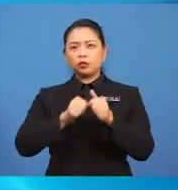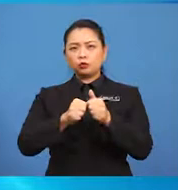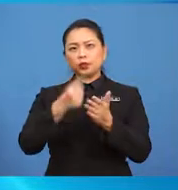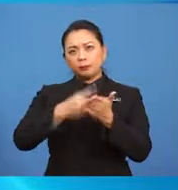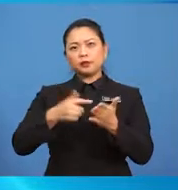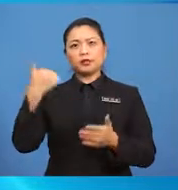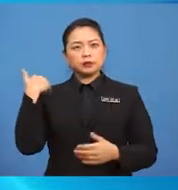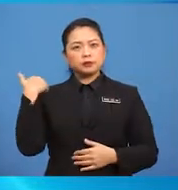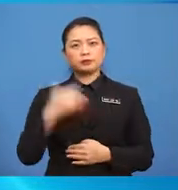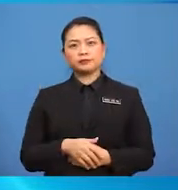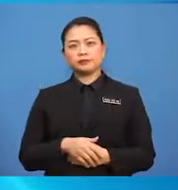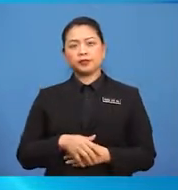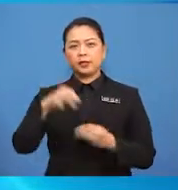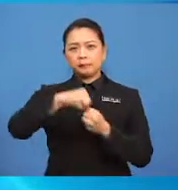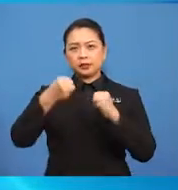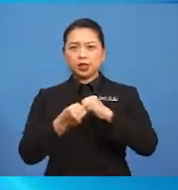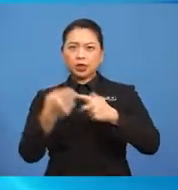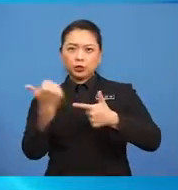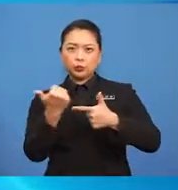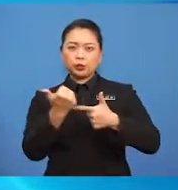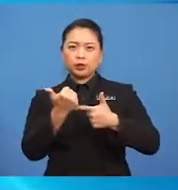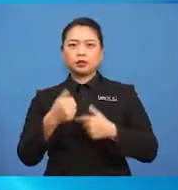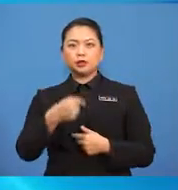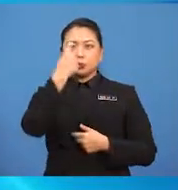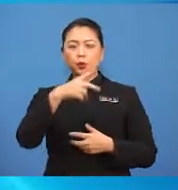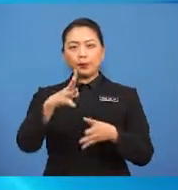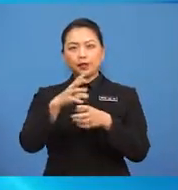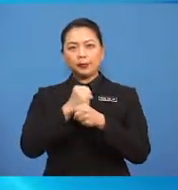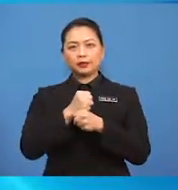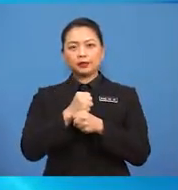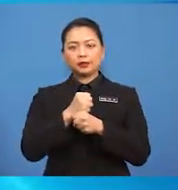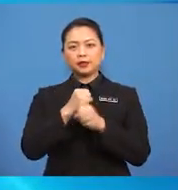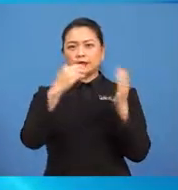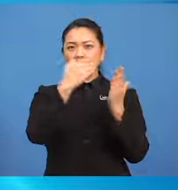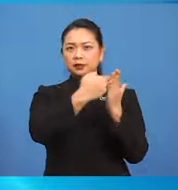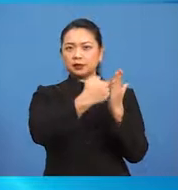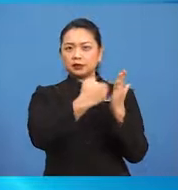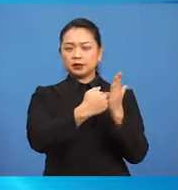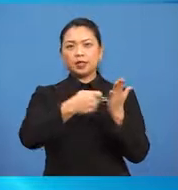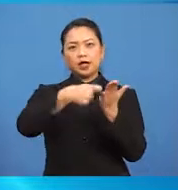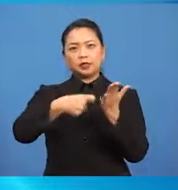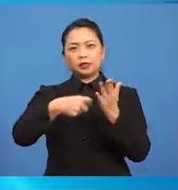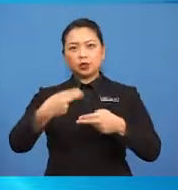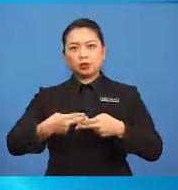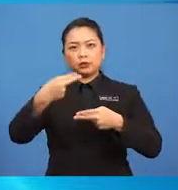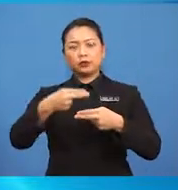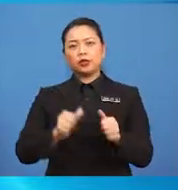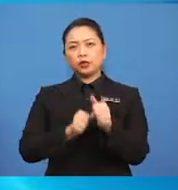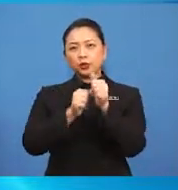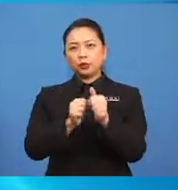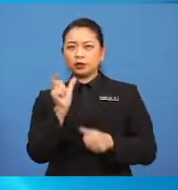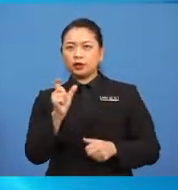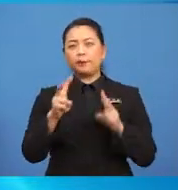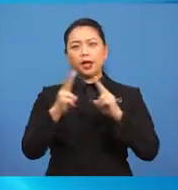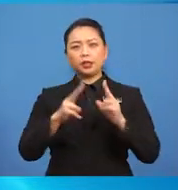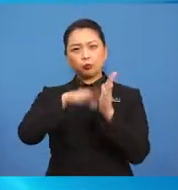ditawarkan. Masalah kedua adalah untuk mendapatkan senarai harga hotel mengikut kadar yang paling